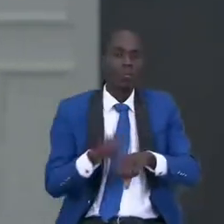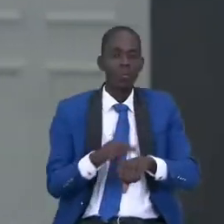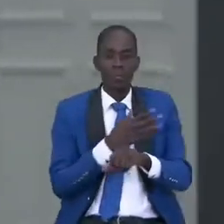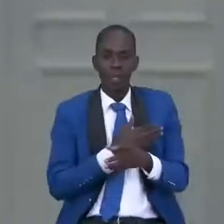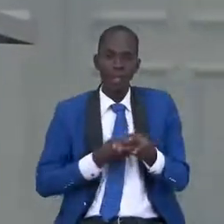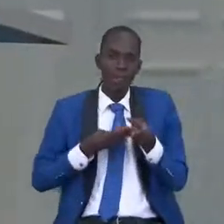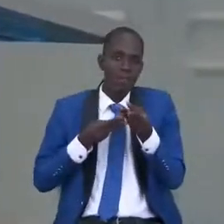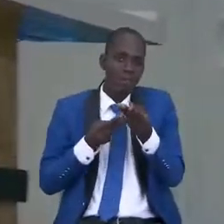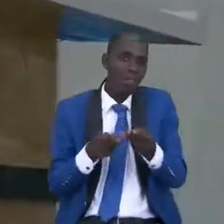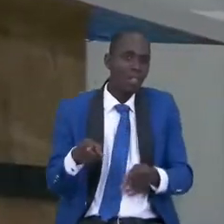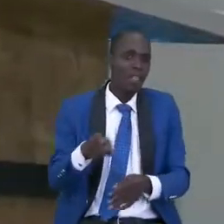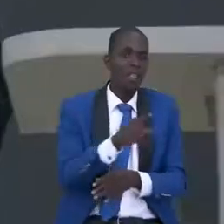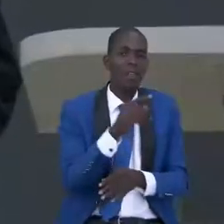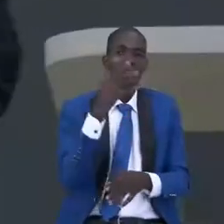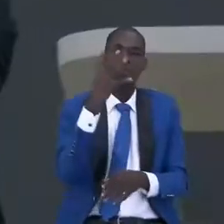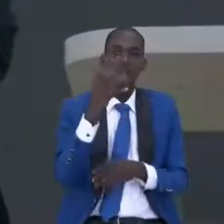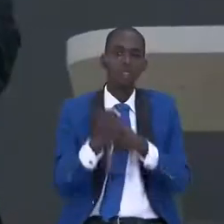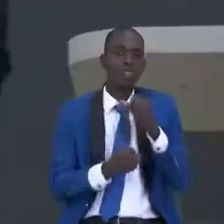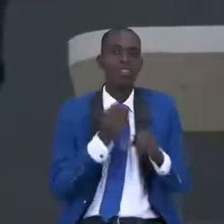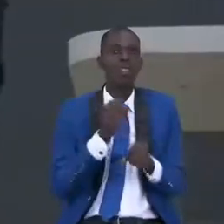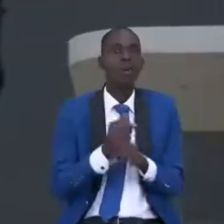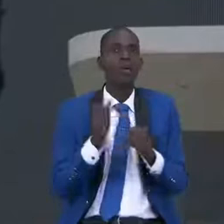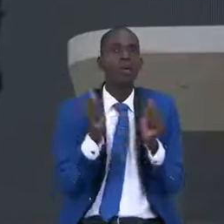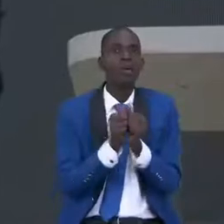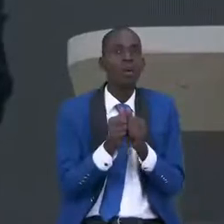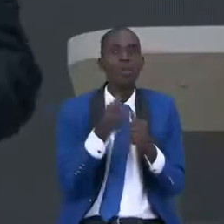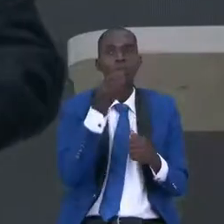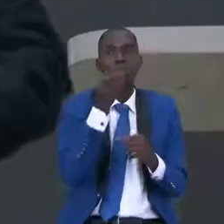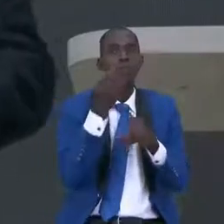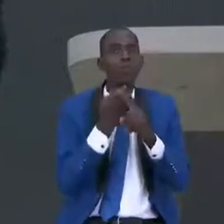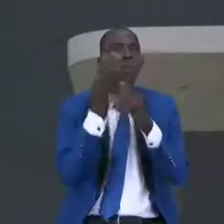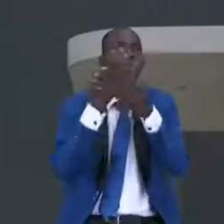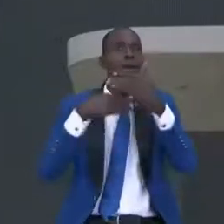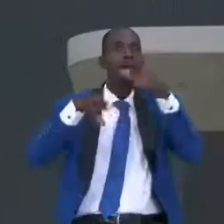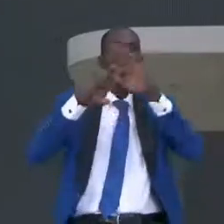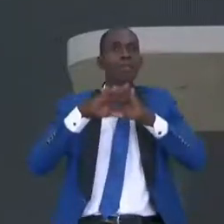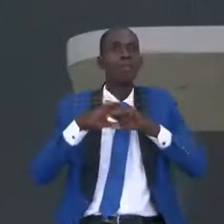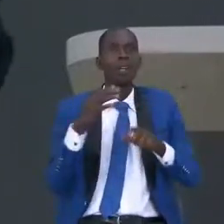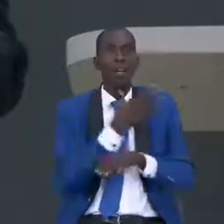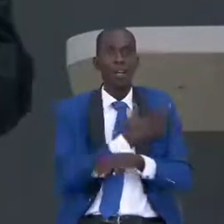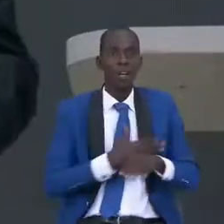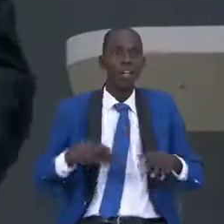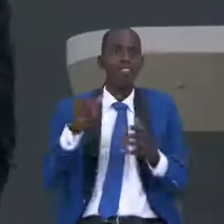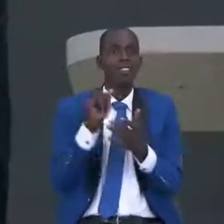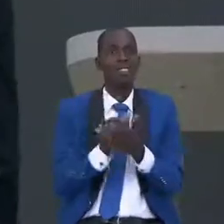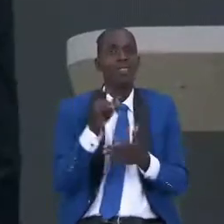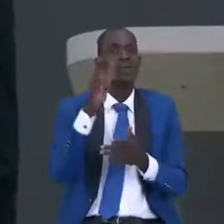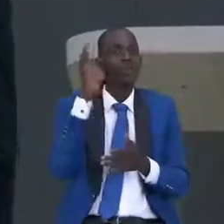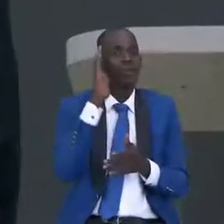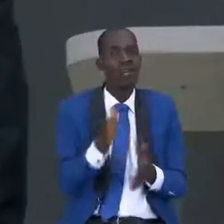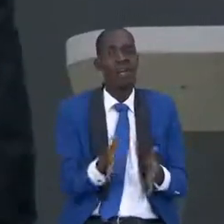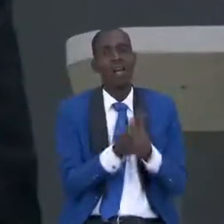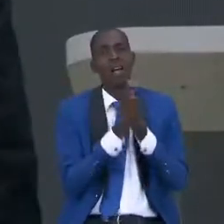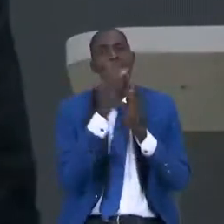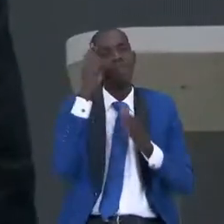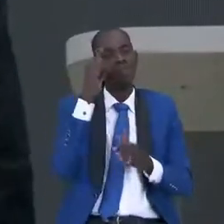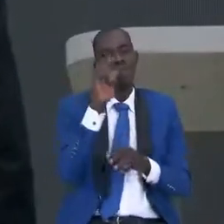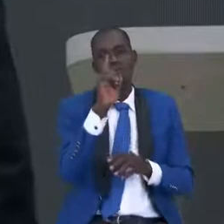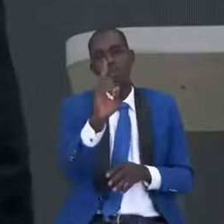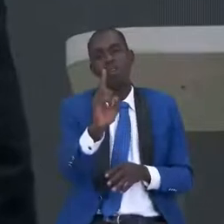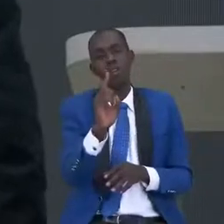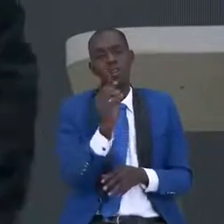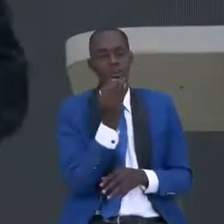pendant 40 ans, de la manne du ciel. Comment tu peux avoir l'incrédulité pour un seul repas? L'incrédulité